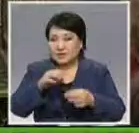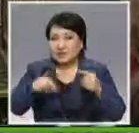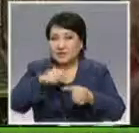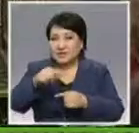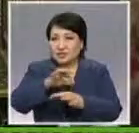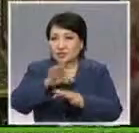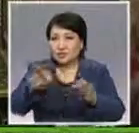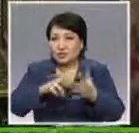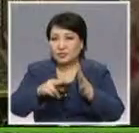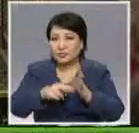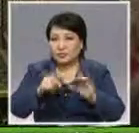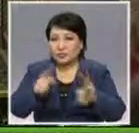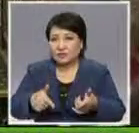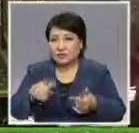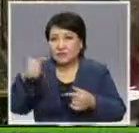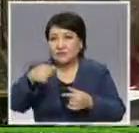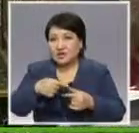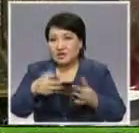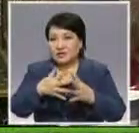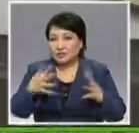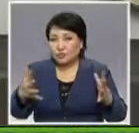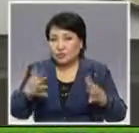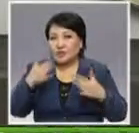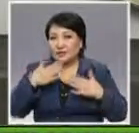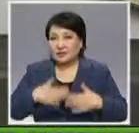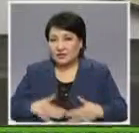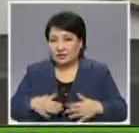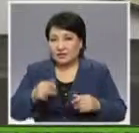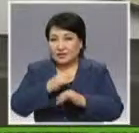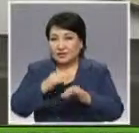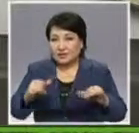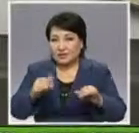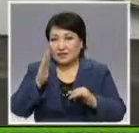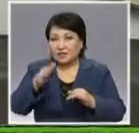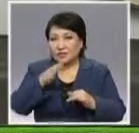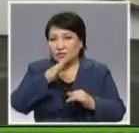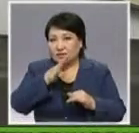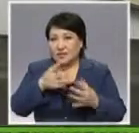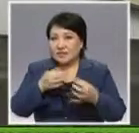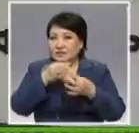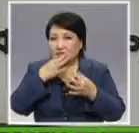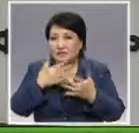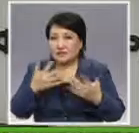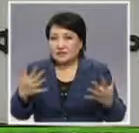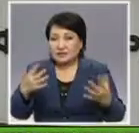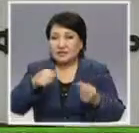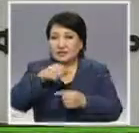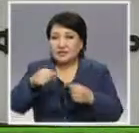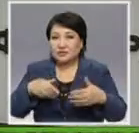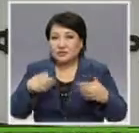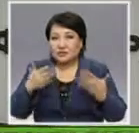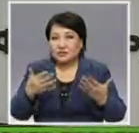соның 1000-ға жуығы қанағаттандырылыпты. Айта кетейік, дамулықтар алдағы уақытта да кез келген бизнес ұсынысты